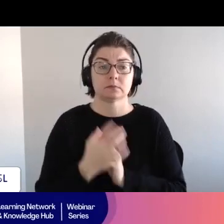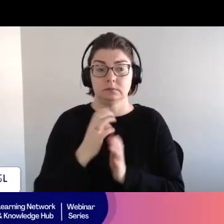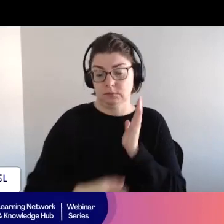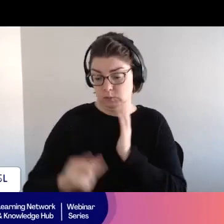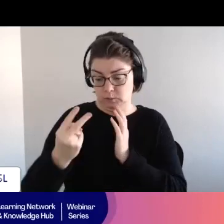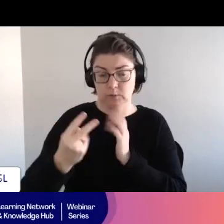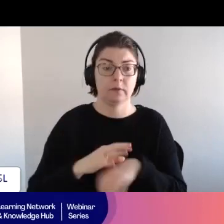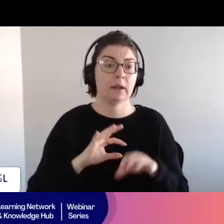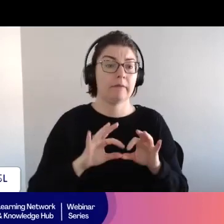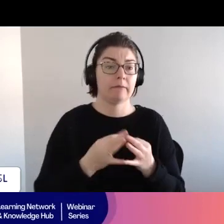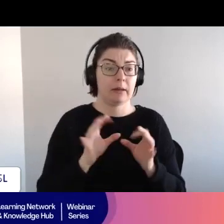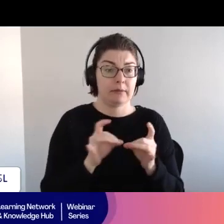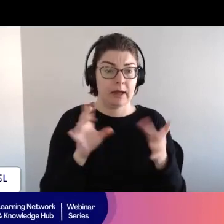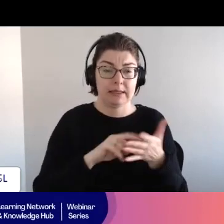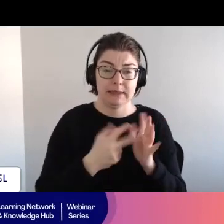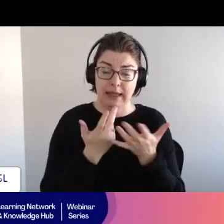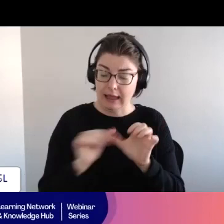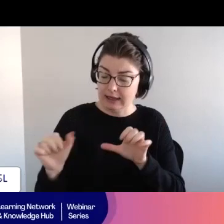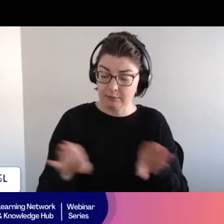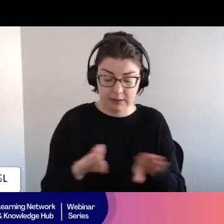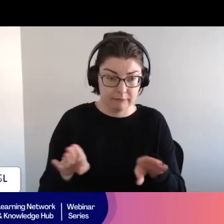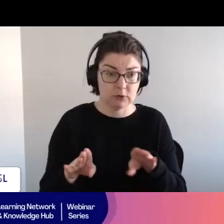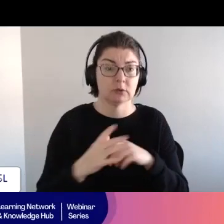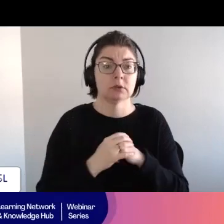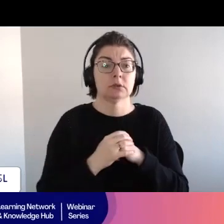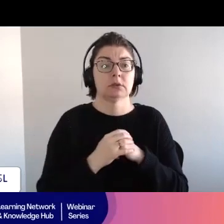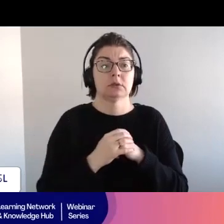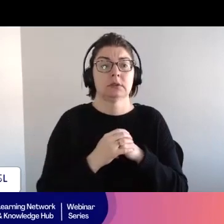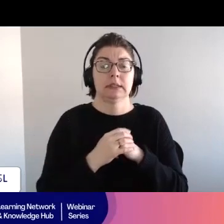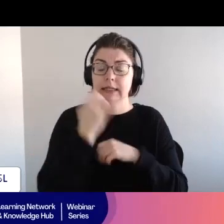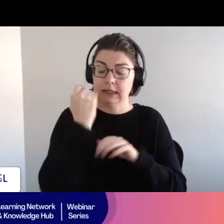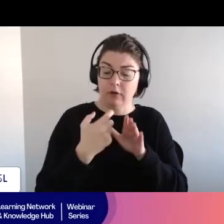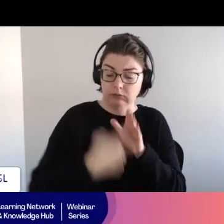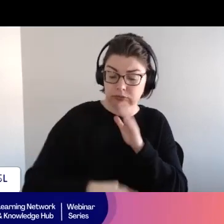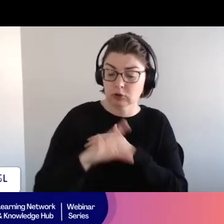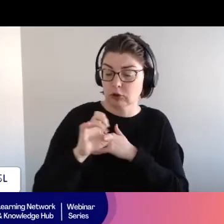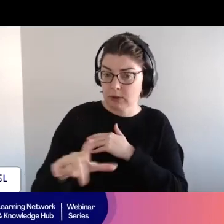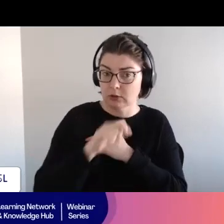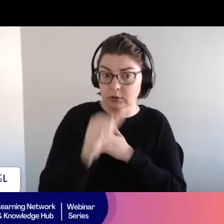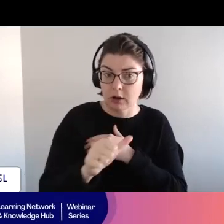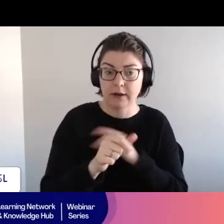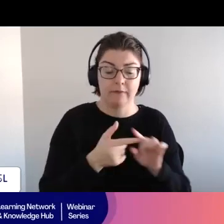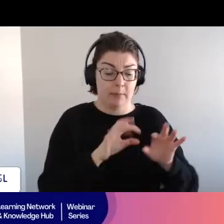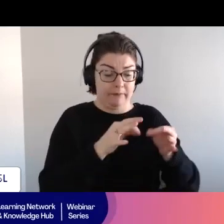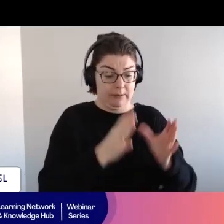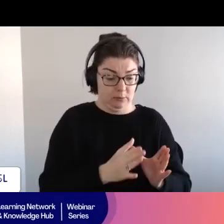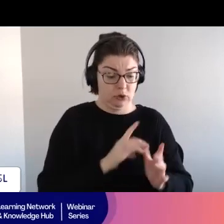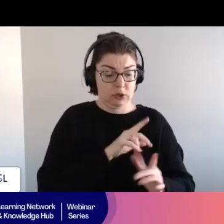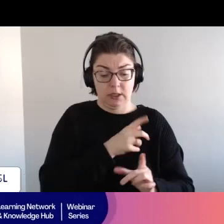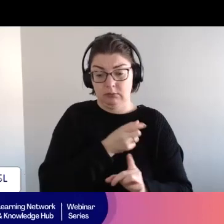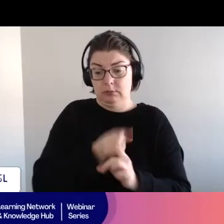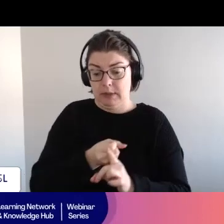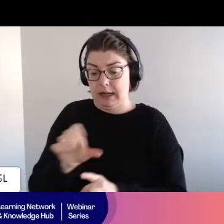l'article 2 la violence familiale s'entend de toute conduite constituant une infraction criminelle ou non deux membres de la famille